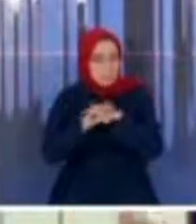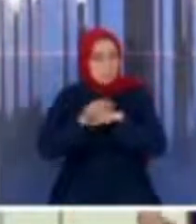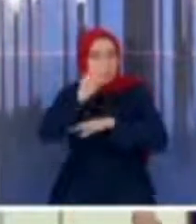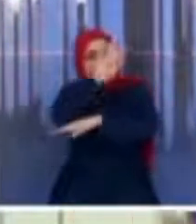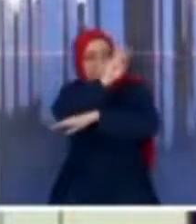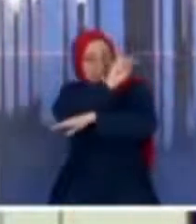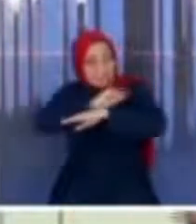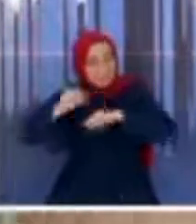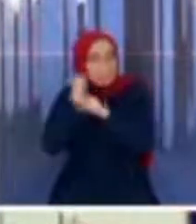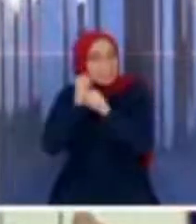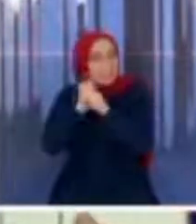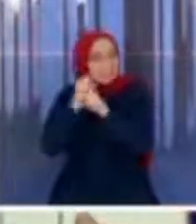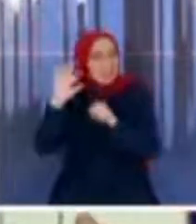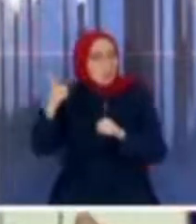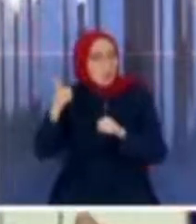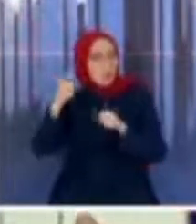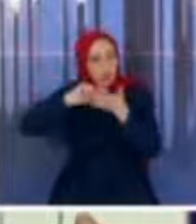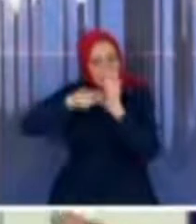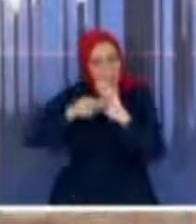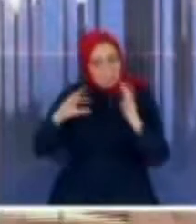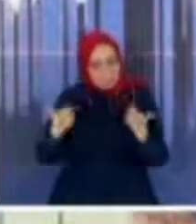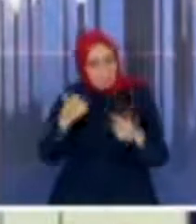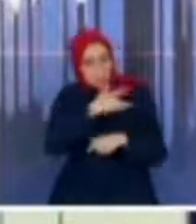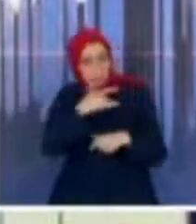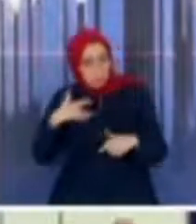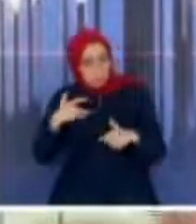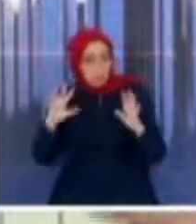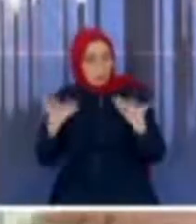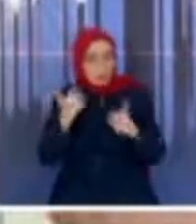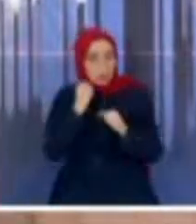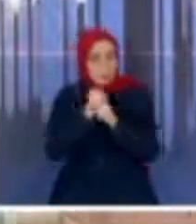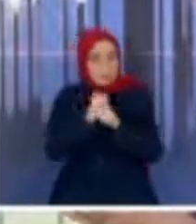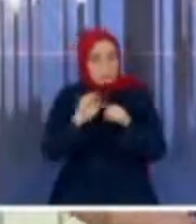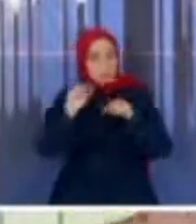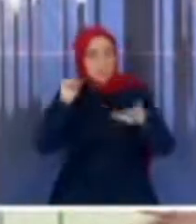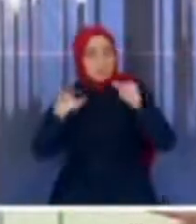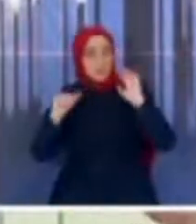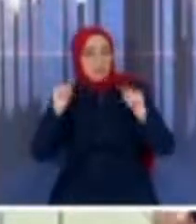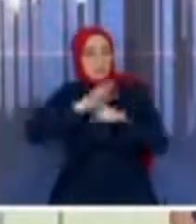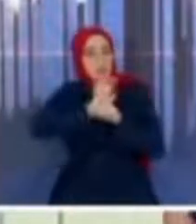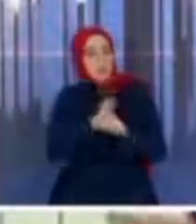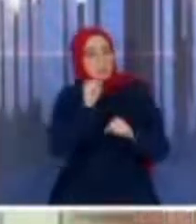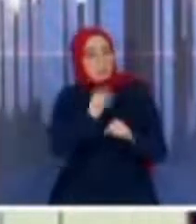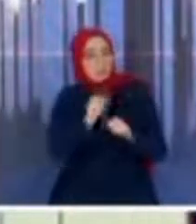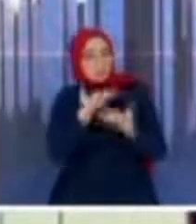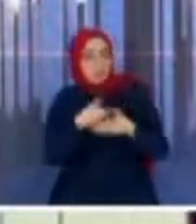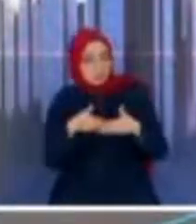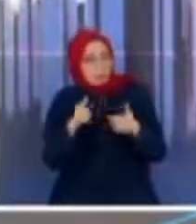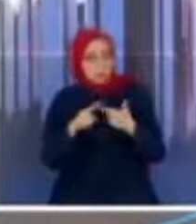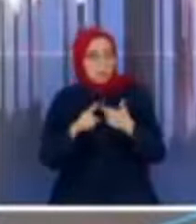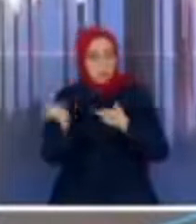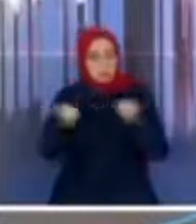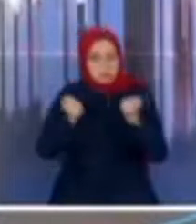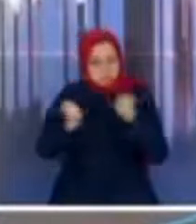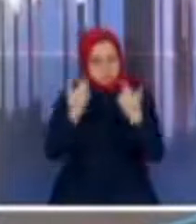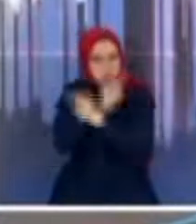حتى في الصحه معناها في التوقي كما تصرف مع الجائحه نتاع الكورونا في اداره ومجابهه الكوارث. والمنطقه